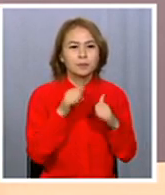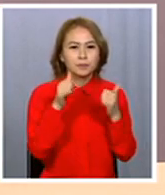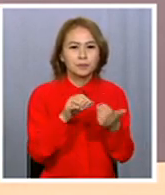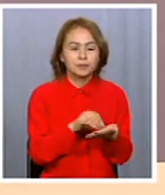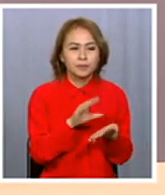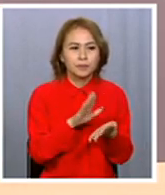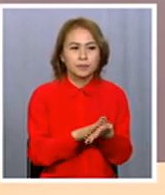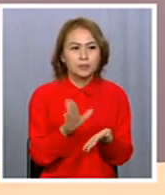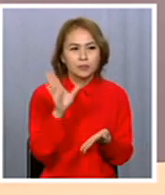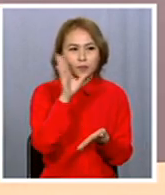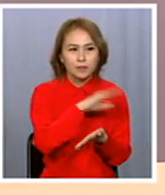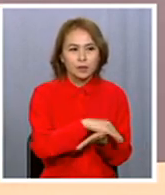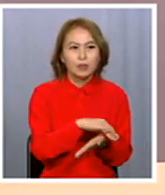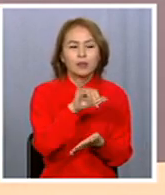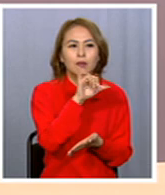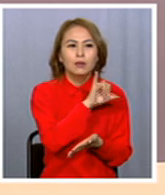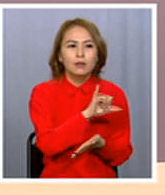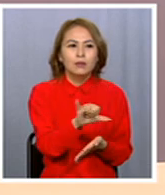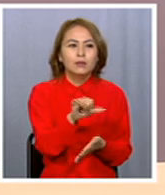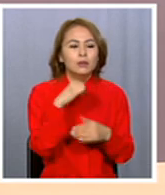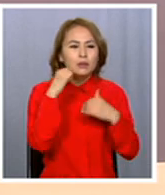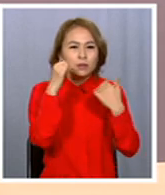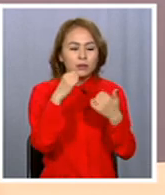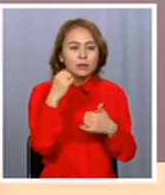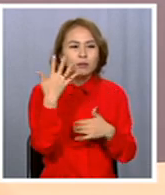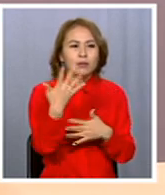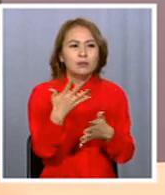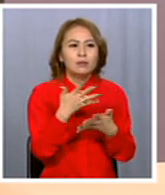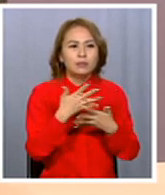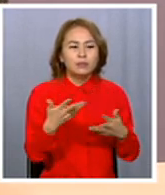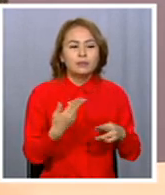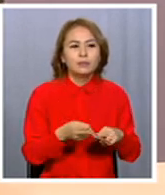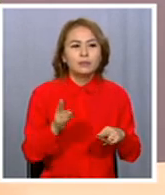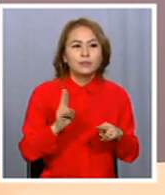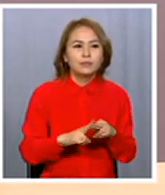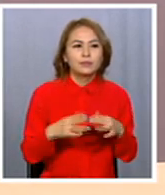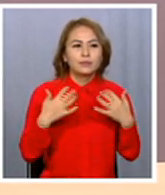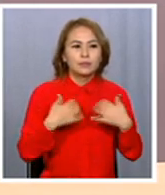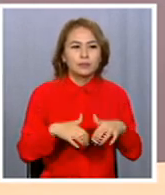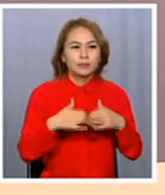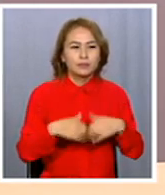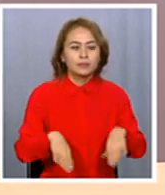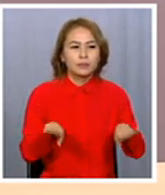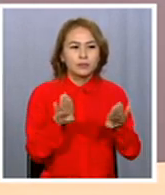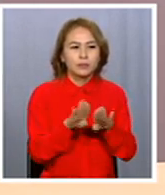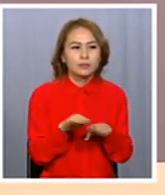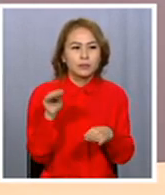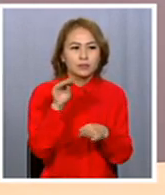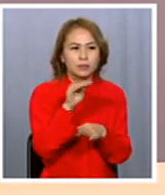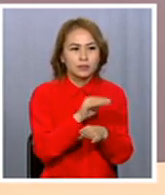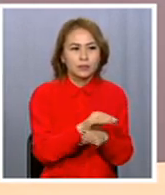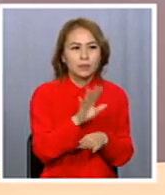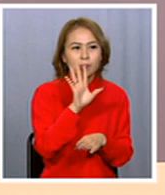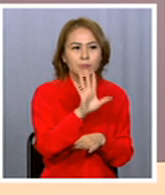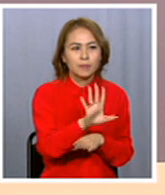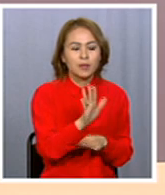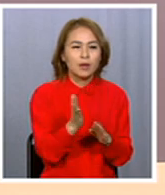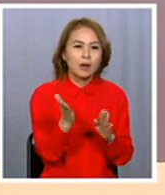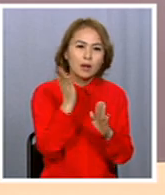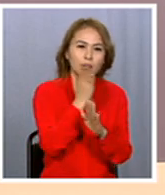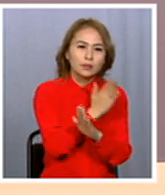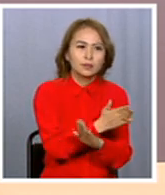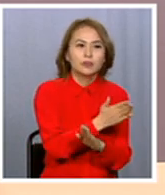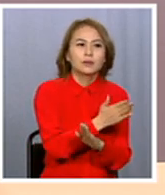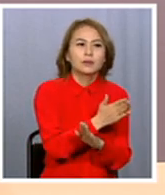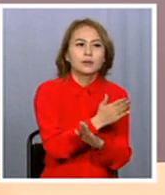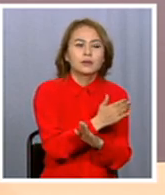аламыз. Y белгісізі 5-тен кем болғандықтан сан сәулесінің бойынан 5-тің алдындағы сандарды,